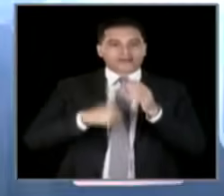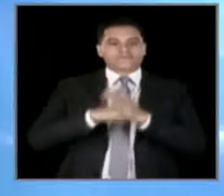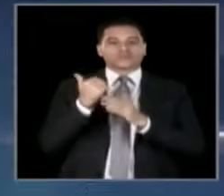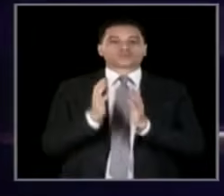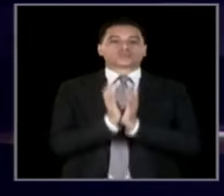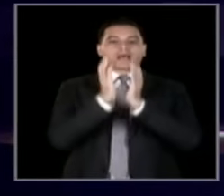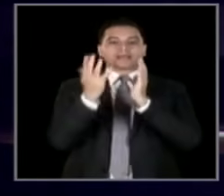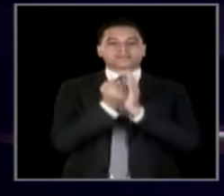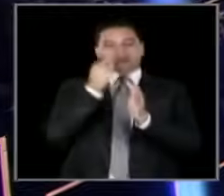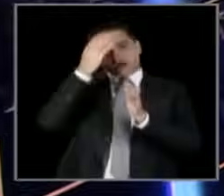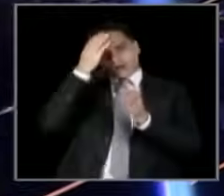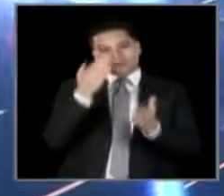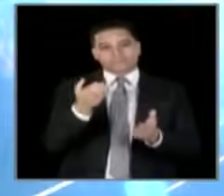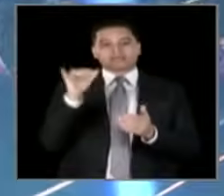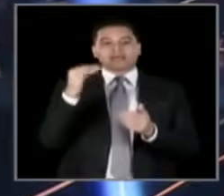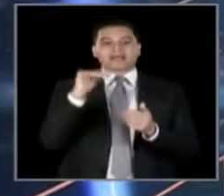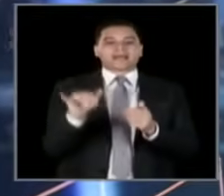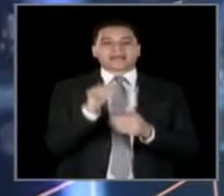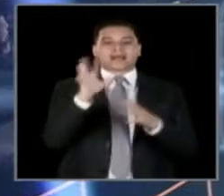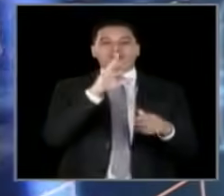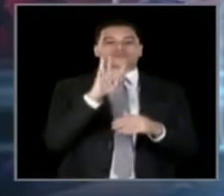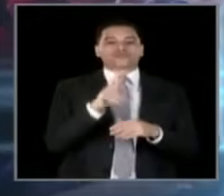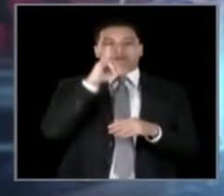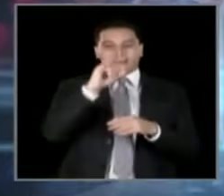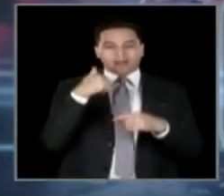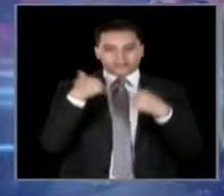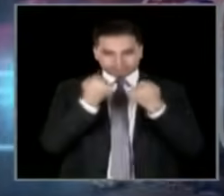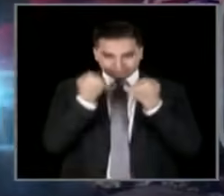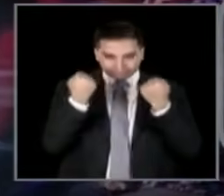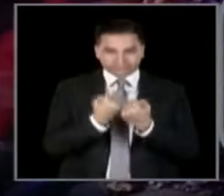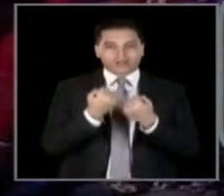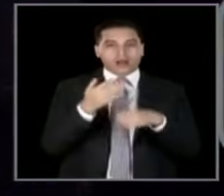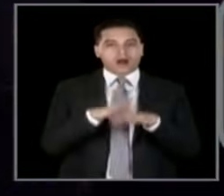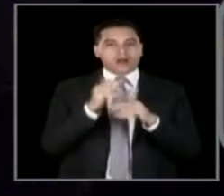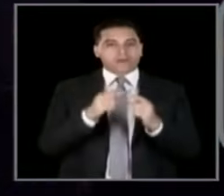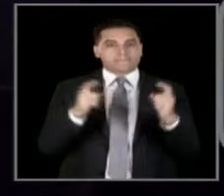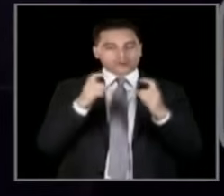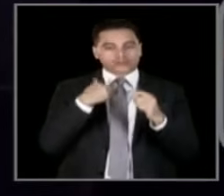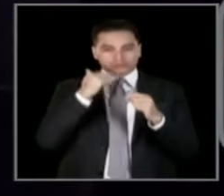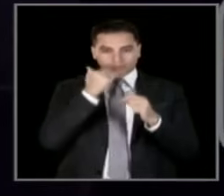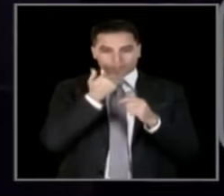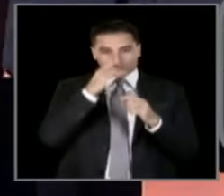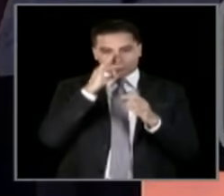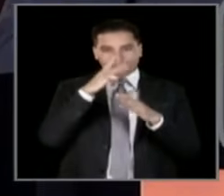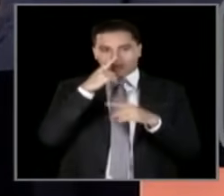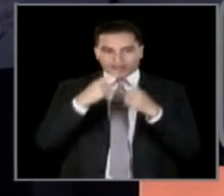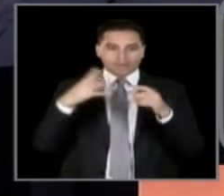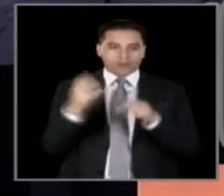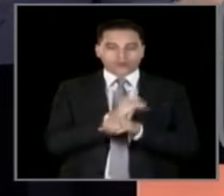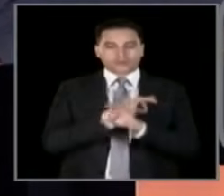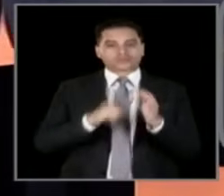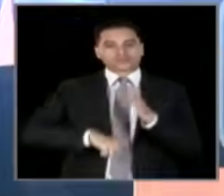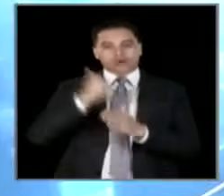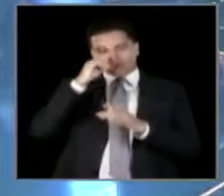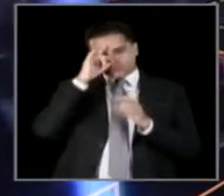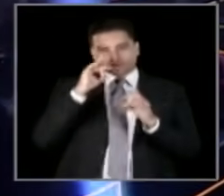العباقرة. يحيى هشام. استعدينا كويس لماتش النهاردة واكتسبنا خبرة وثقة من أجواء الماتش اللي فات، وإن شاء الله نقدر نحقق الفوز النهاردة ونتأهل